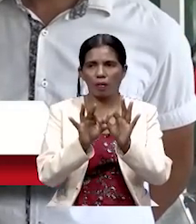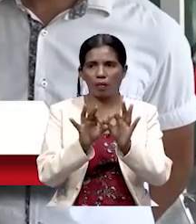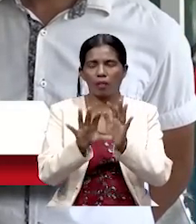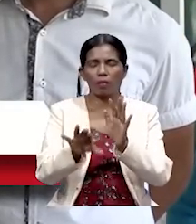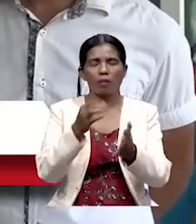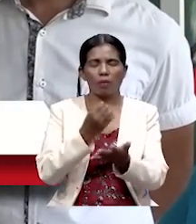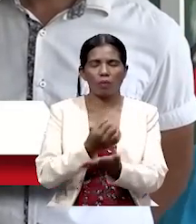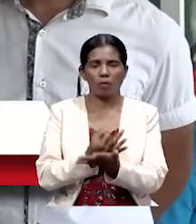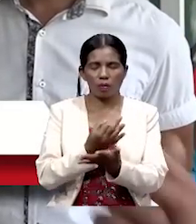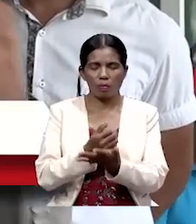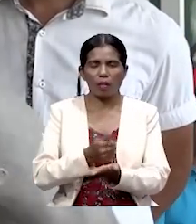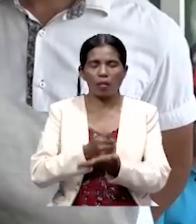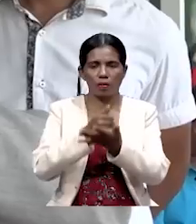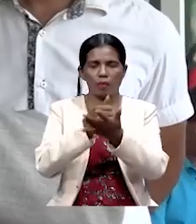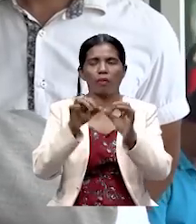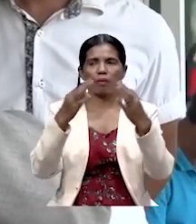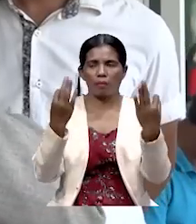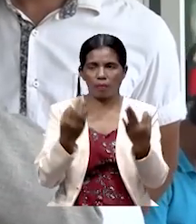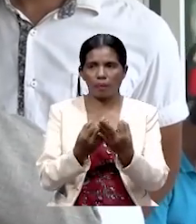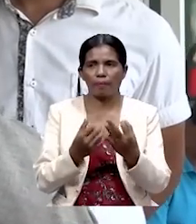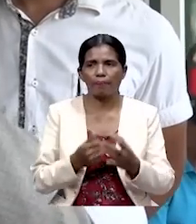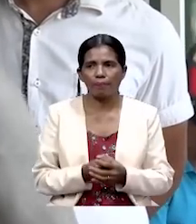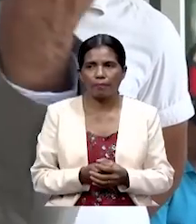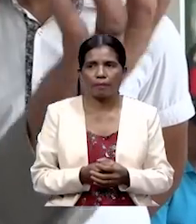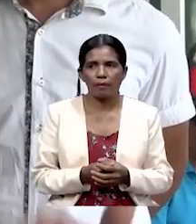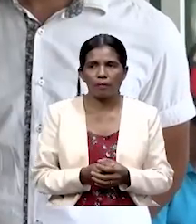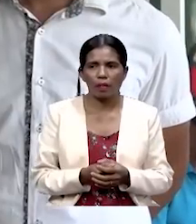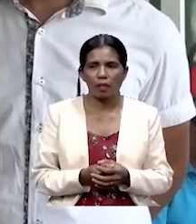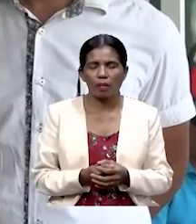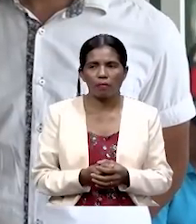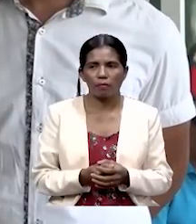sampa sustento familia, mas la iha ne mak.